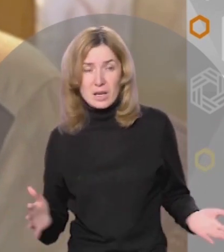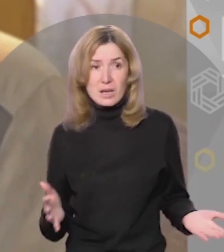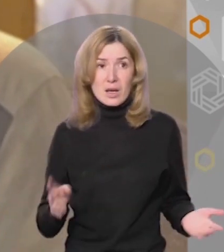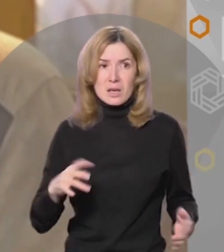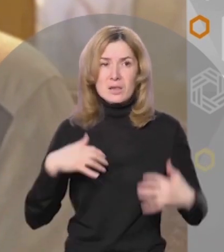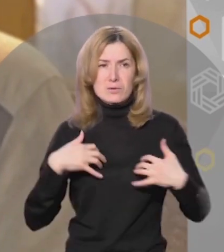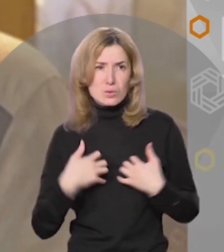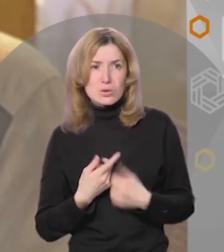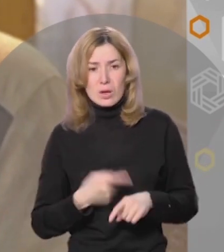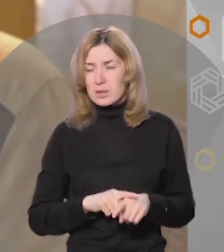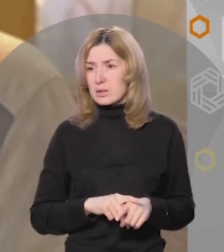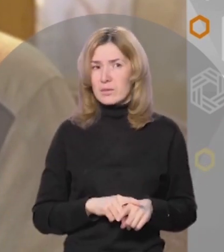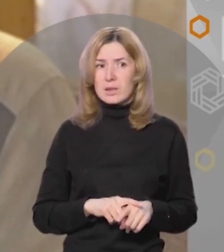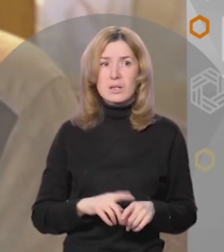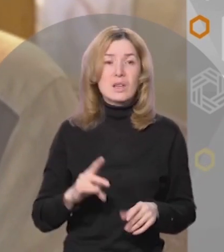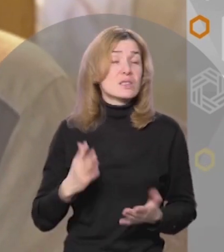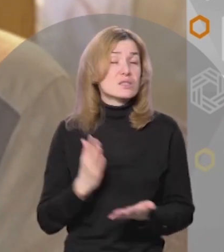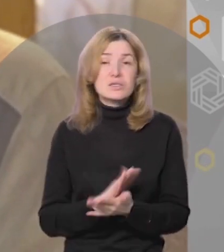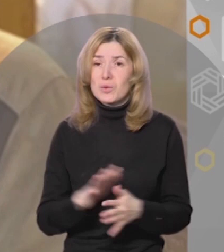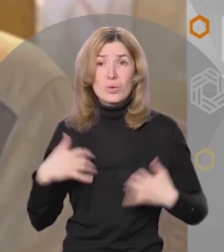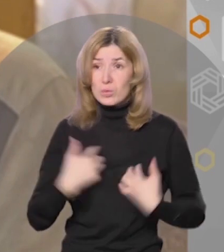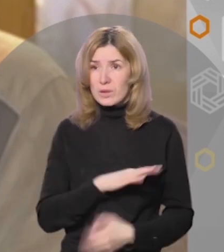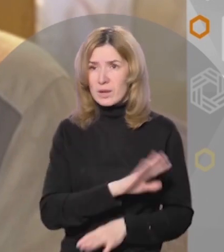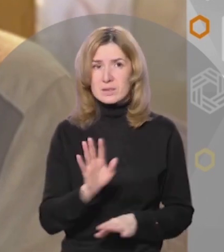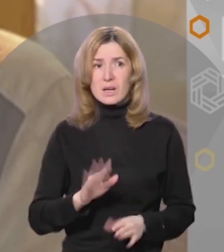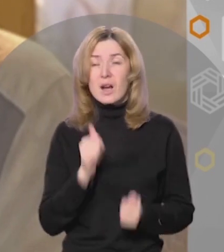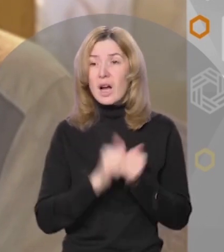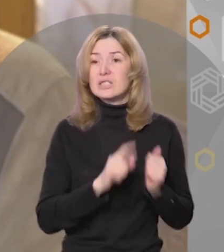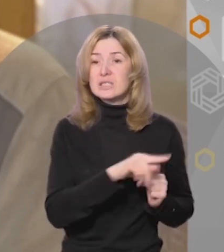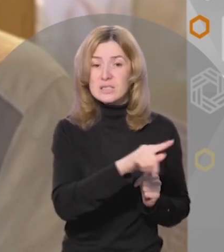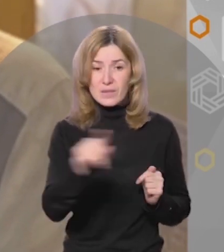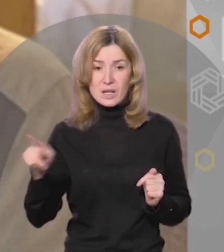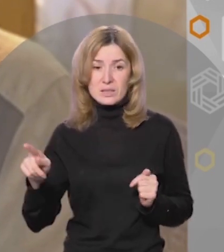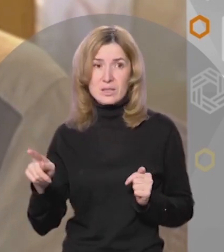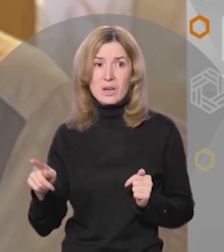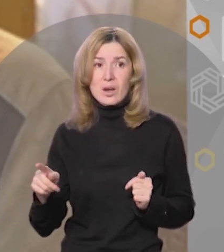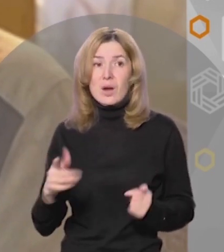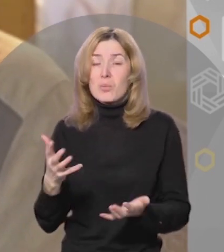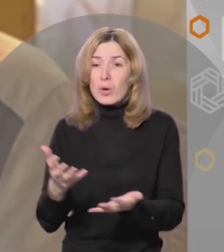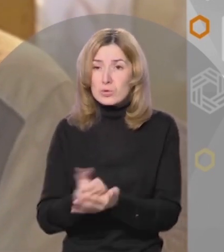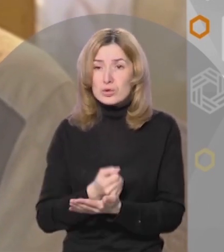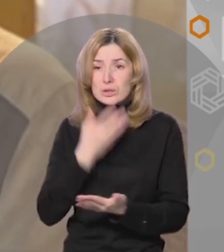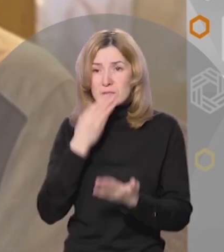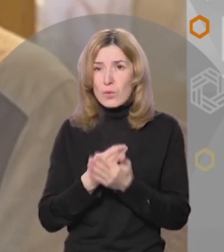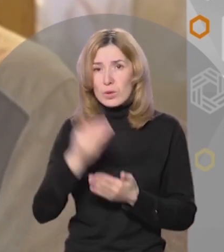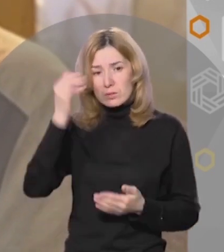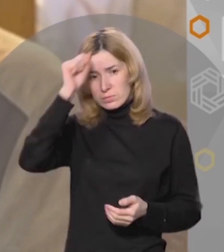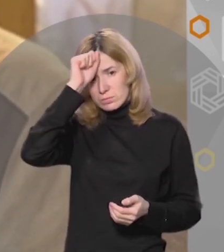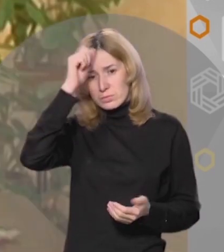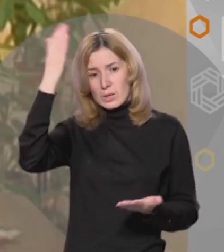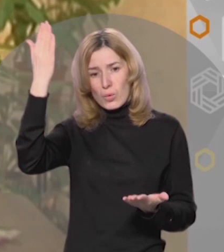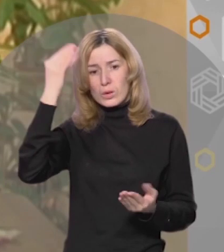И взгрустнется ему от этого. Не стоит унывать. Каждый из нас получил свой дар от